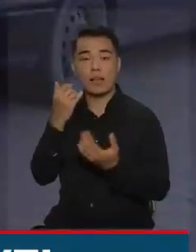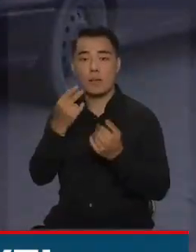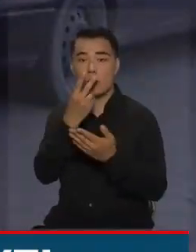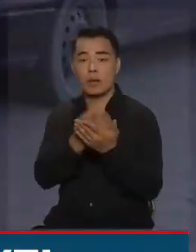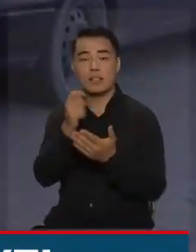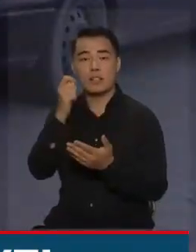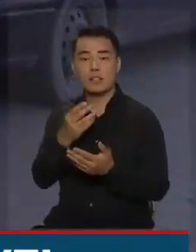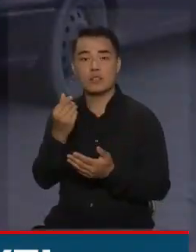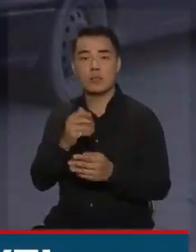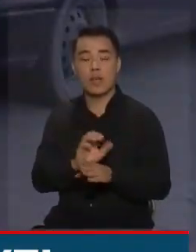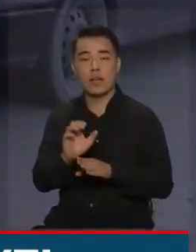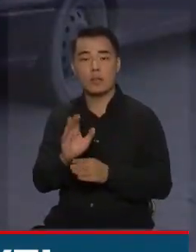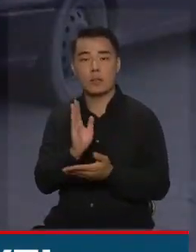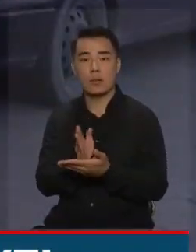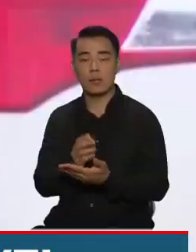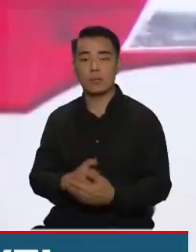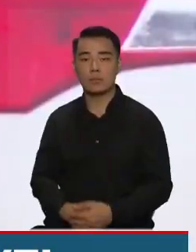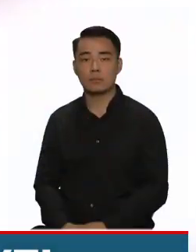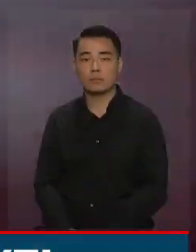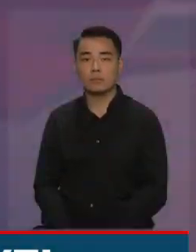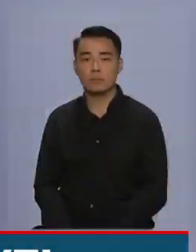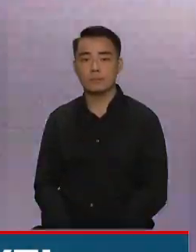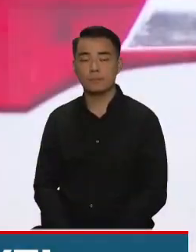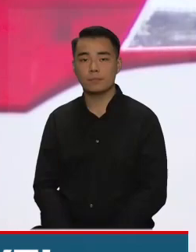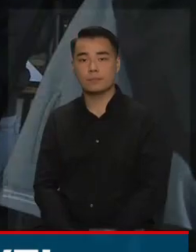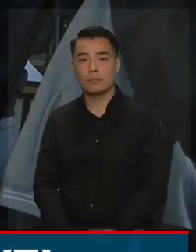жеткізіліп жатқанын айта кету керек.